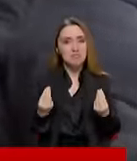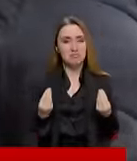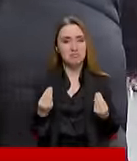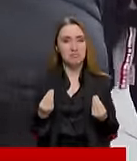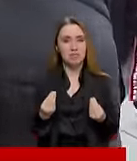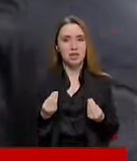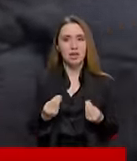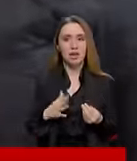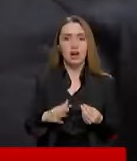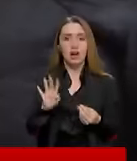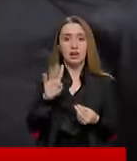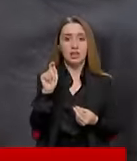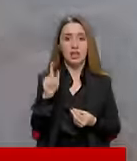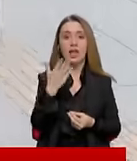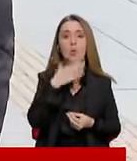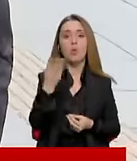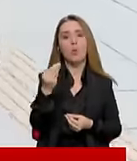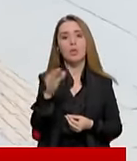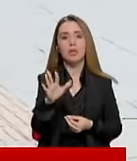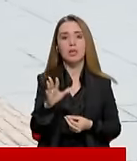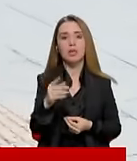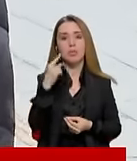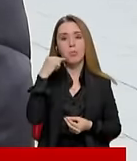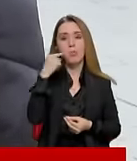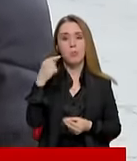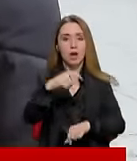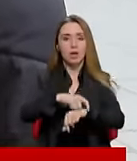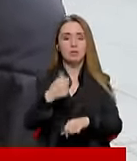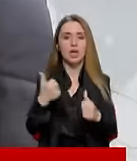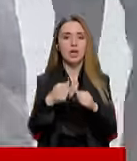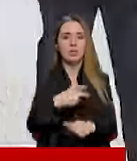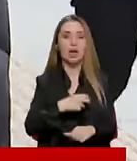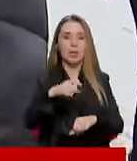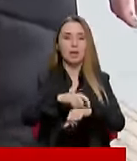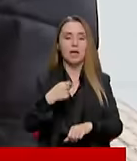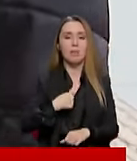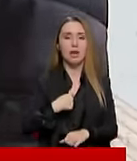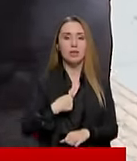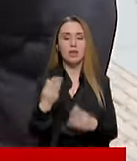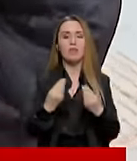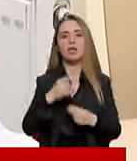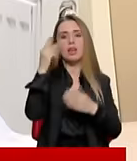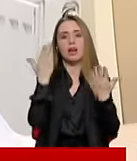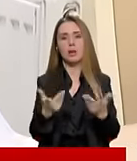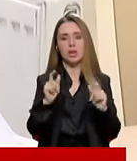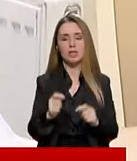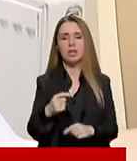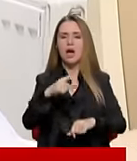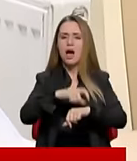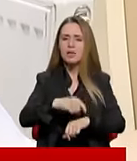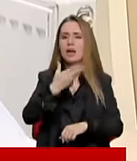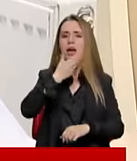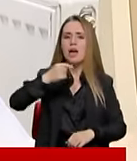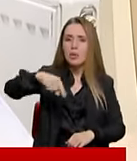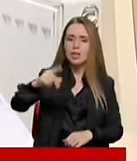çoğun belki de 40 lirası da yoktur Şeker hastasıyım eşim kalp hastası verenden Allah kabul etsin hastaları